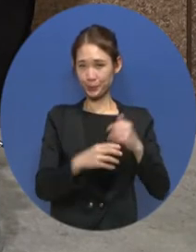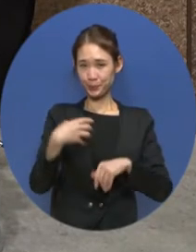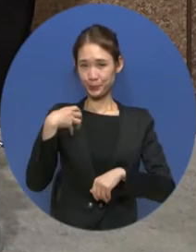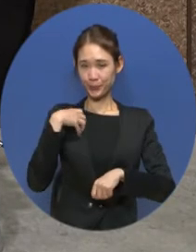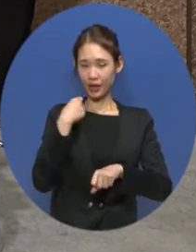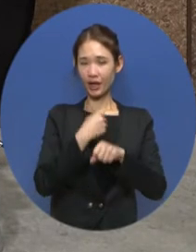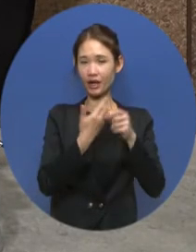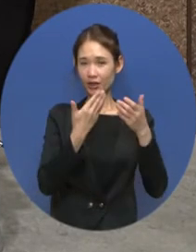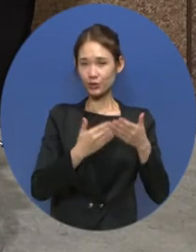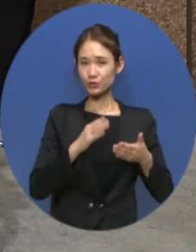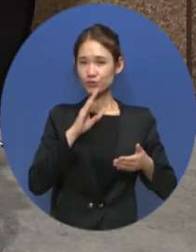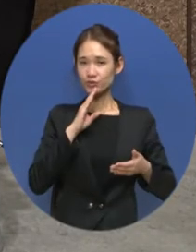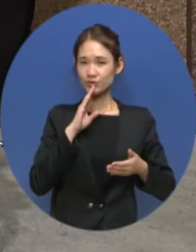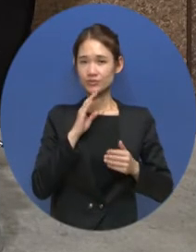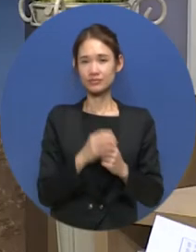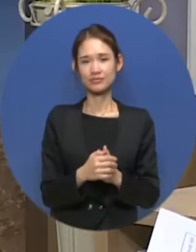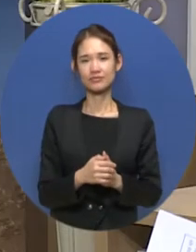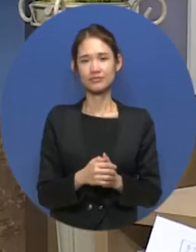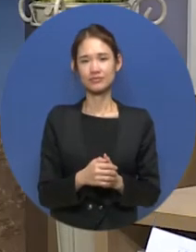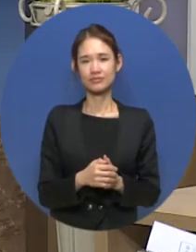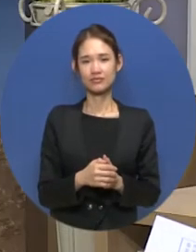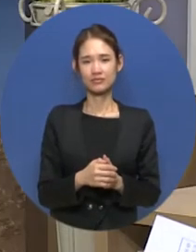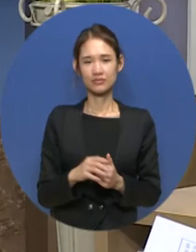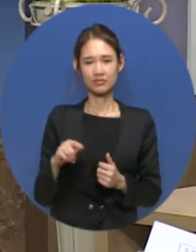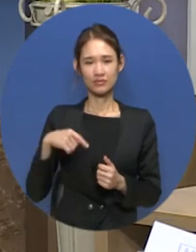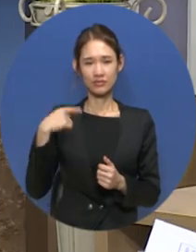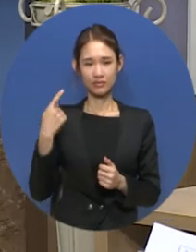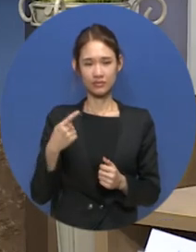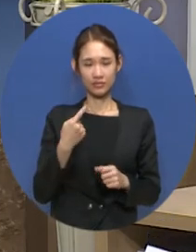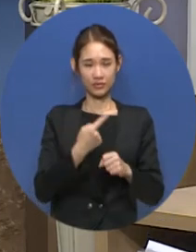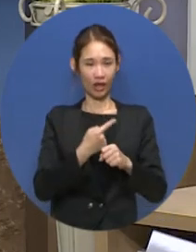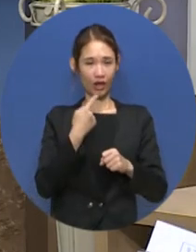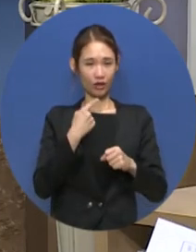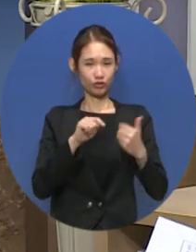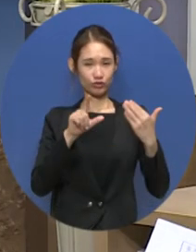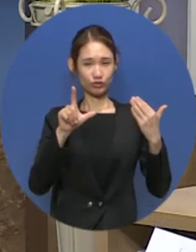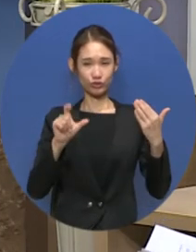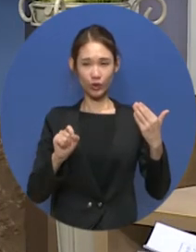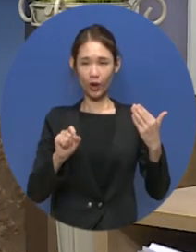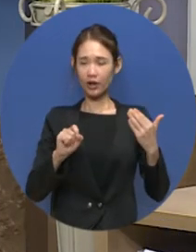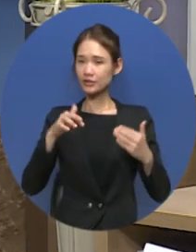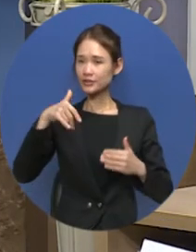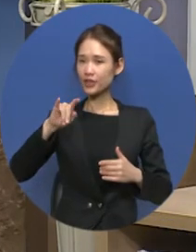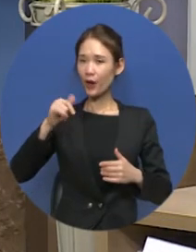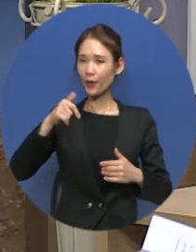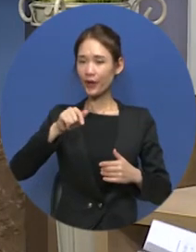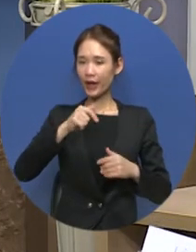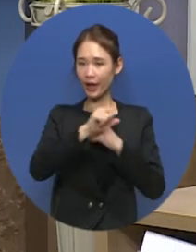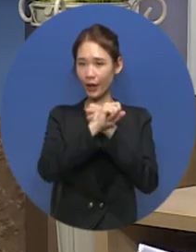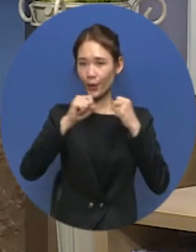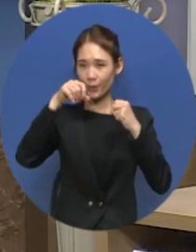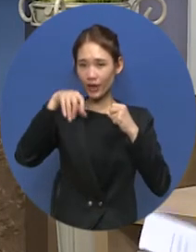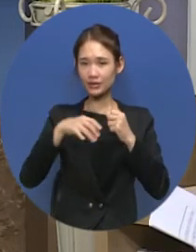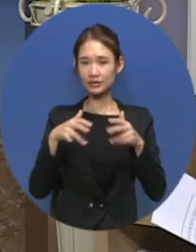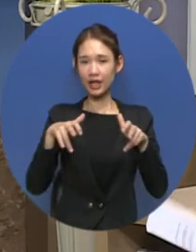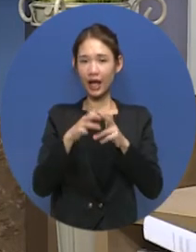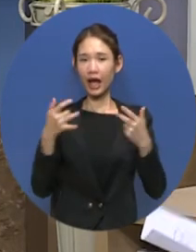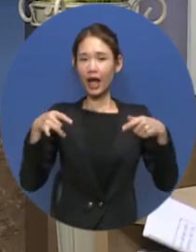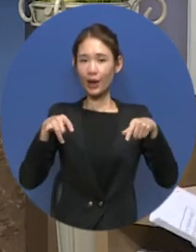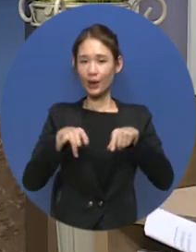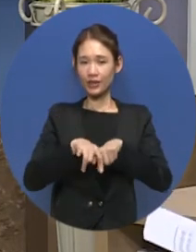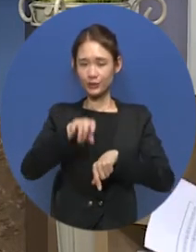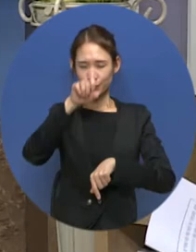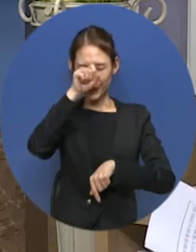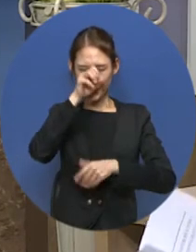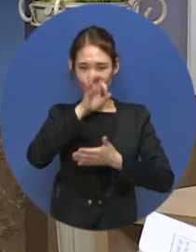네, 해주고 네, 계신 거네요. 예. 네. 그리고 또 이 작년 9월에 네. 청계 광장에서 장애인과 함께하는 착한